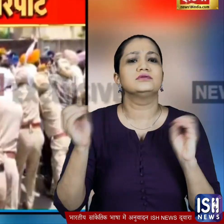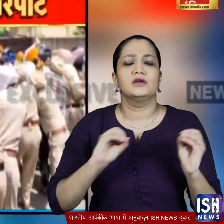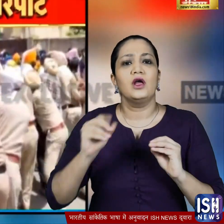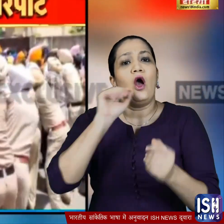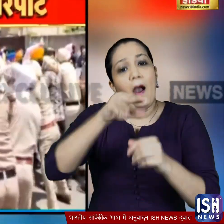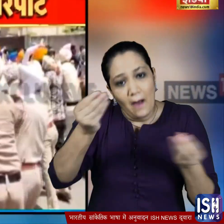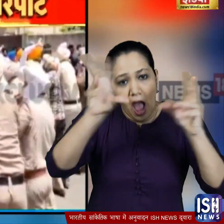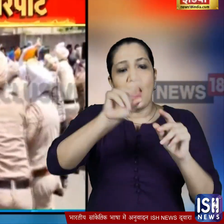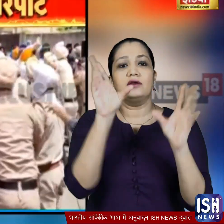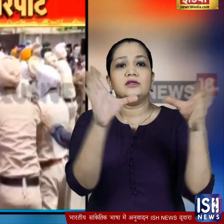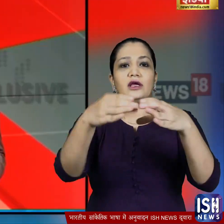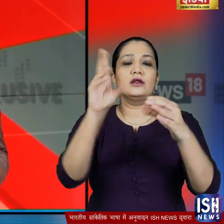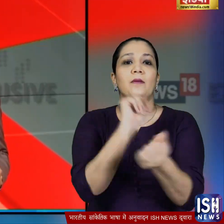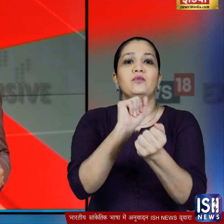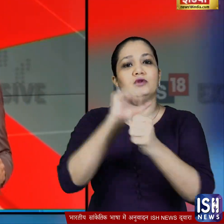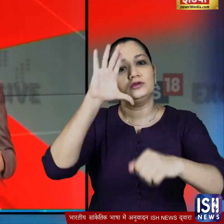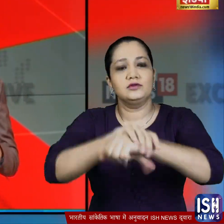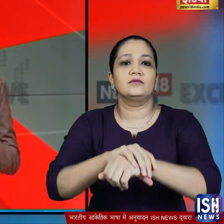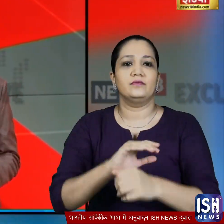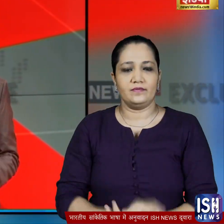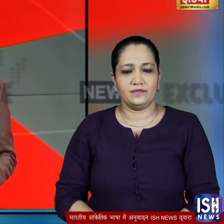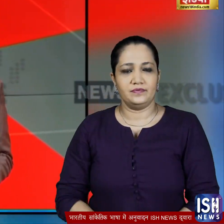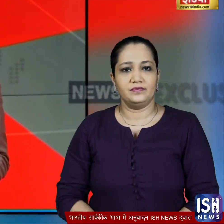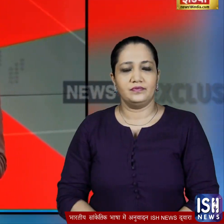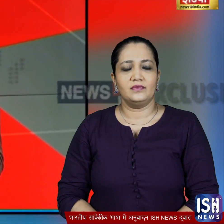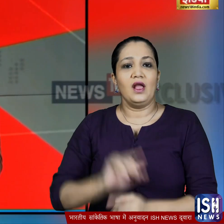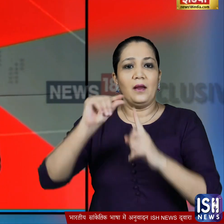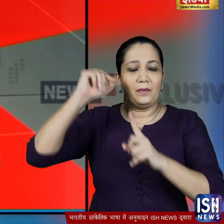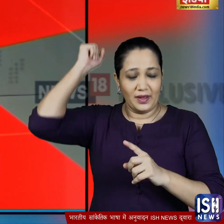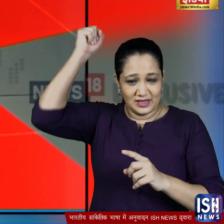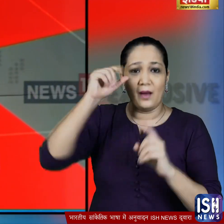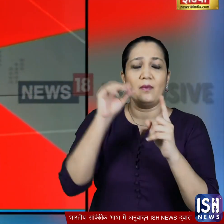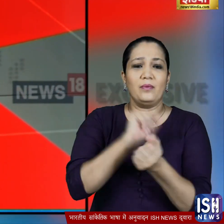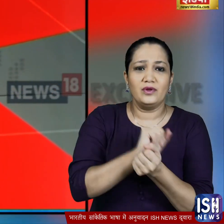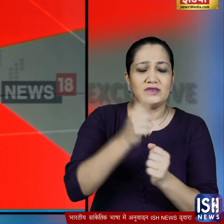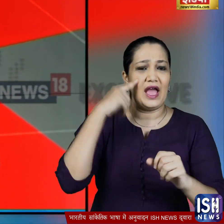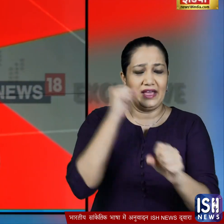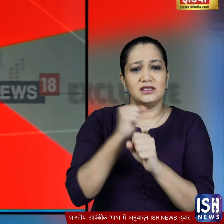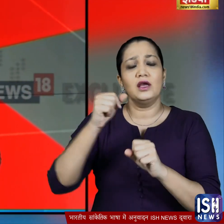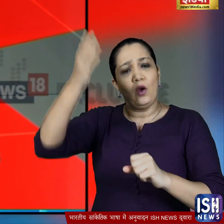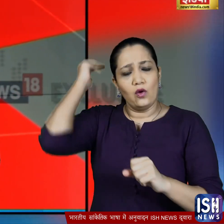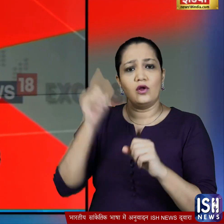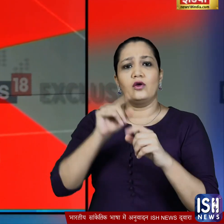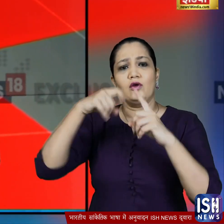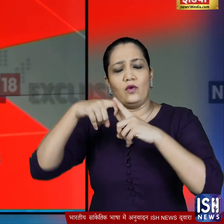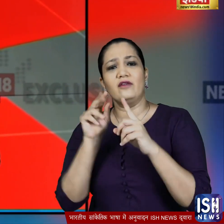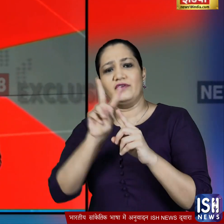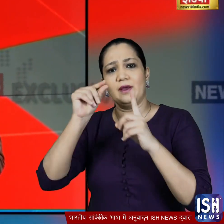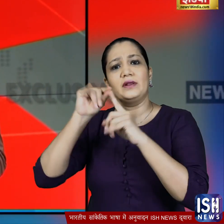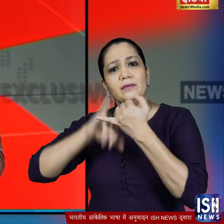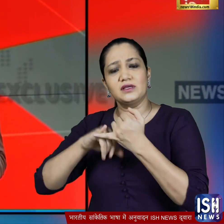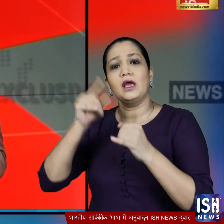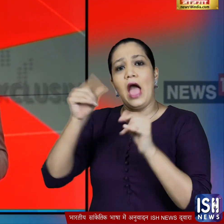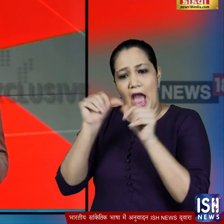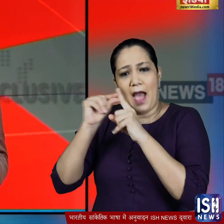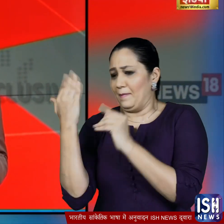पुलिस की दूसरी टीम ने उन्हें पकड़ लिया। सौभाग्य की बात है कि पंजाब पुलिस के पूर्व आईजी कुंवर विजय प्रताप सिंह हाल ही में आम आदमी पार्टी में शामिल हुए थे,